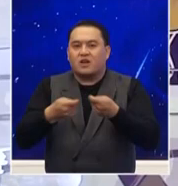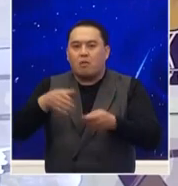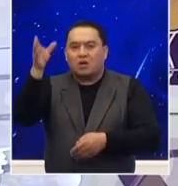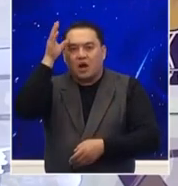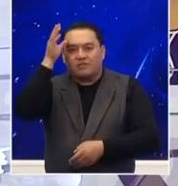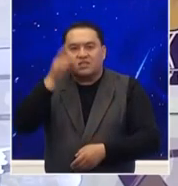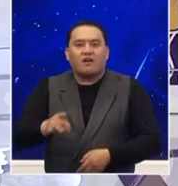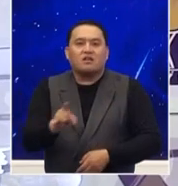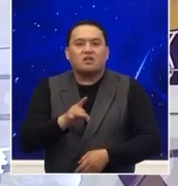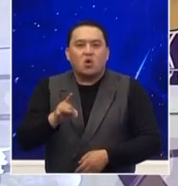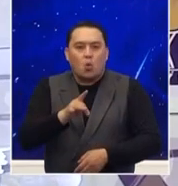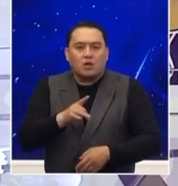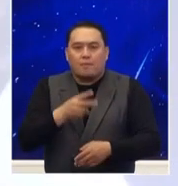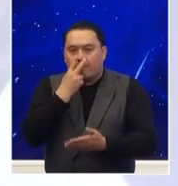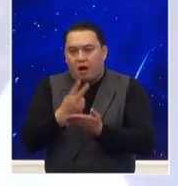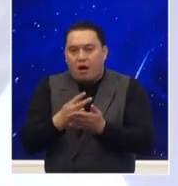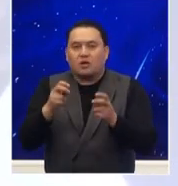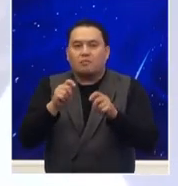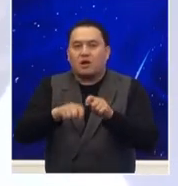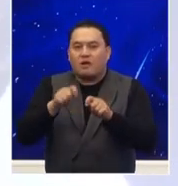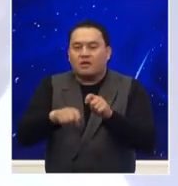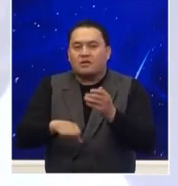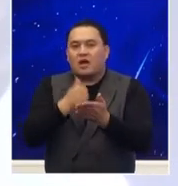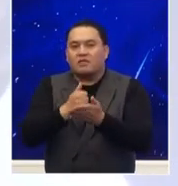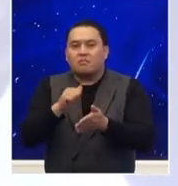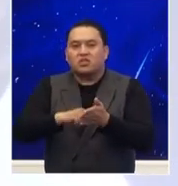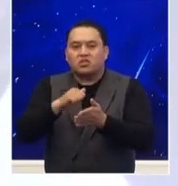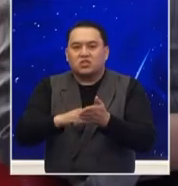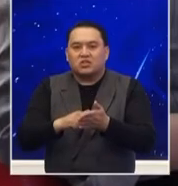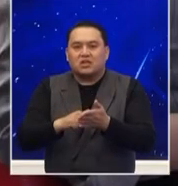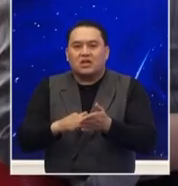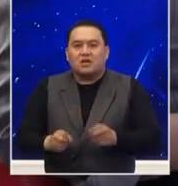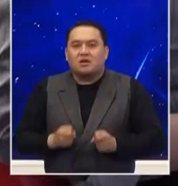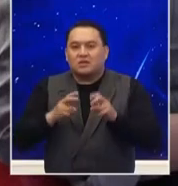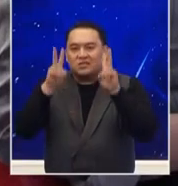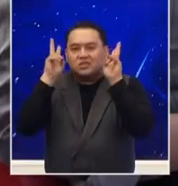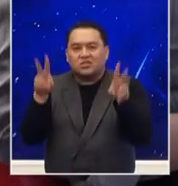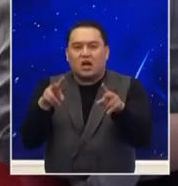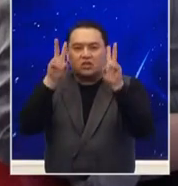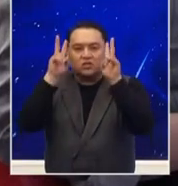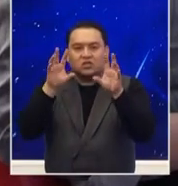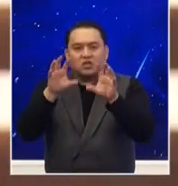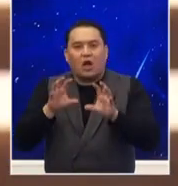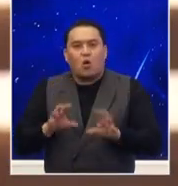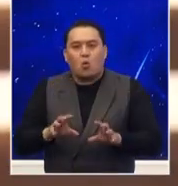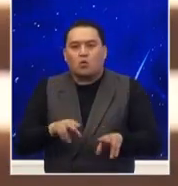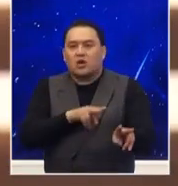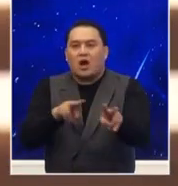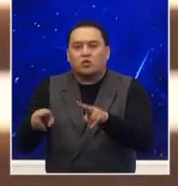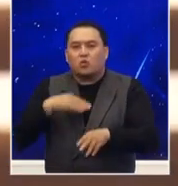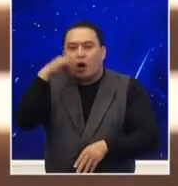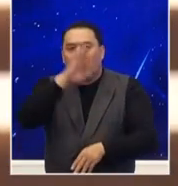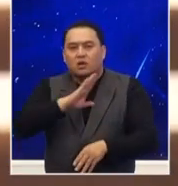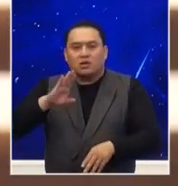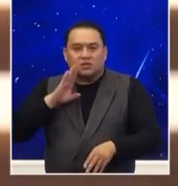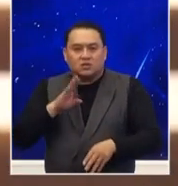образования региона. Как показывает анализ, главная причина преступлений – эгоизм, незнание закона и отсутствие родительского контроля.